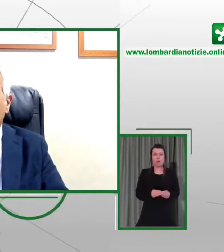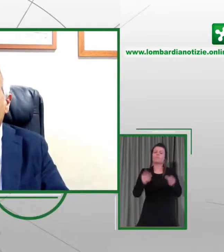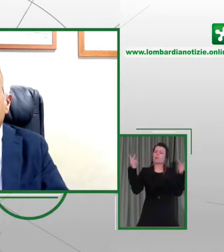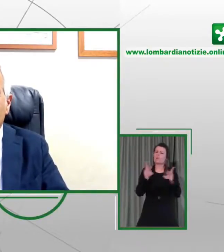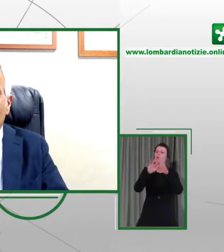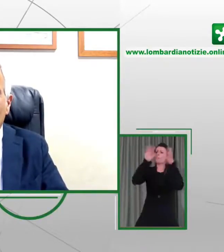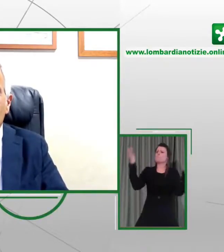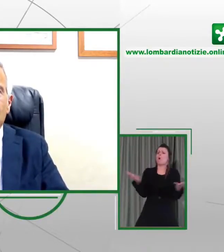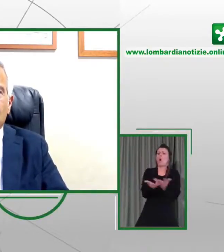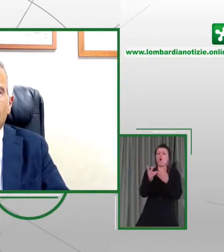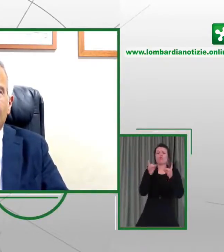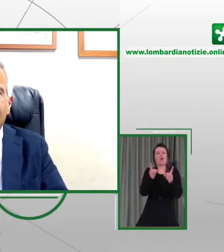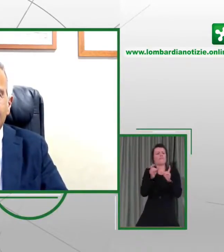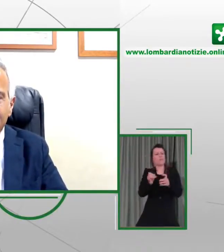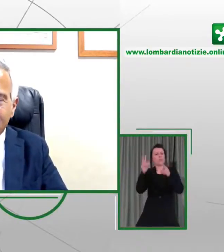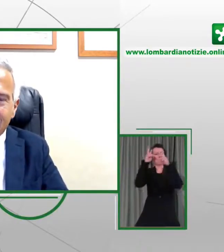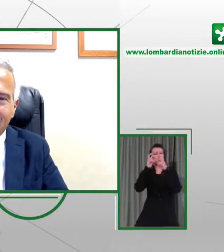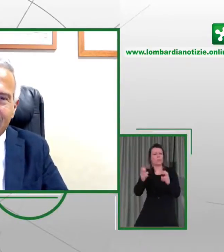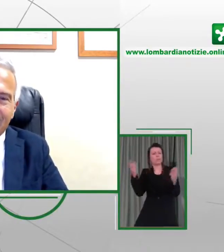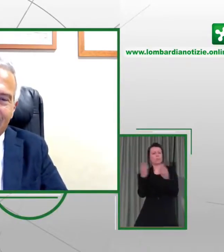quella è un'altra cosa, sono